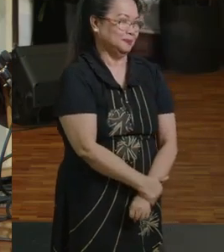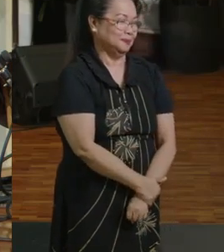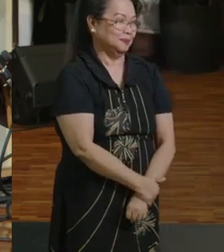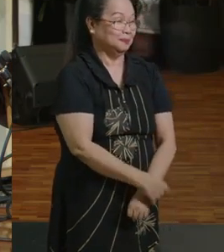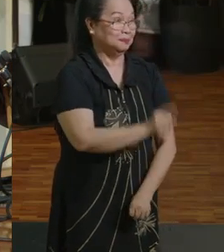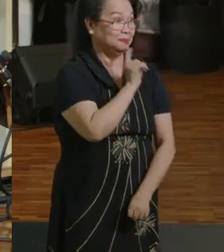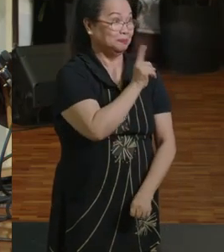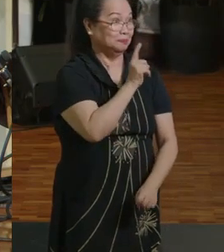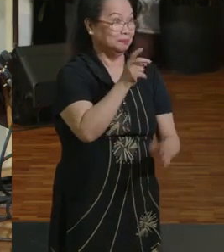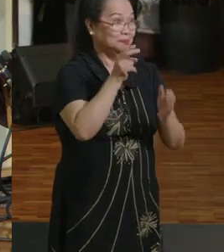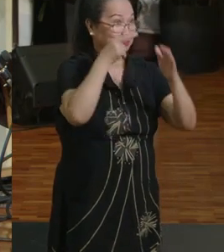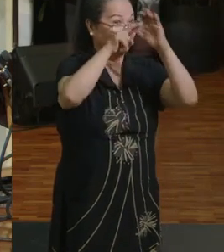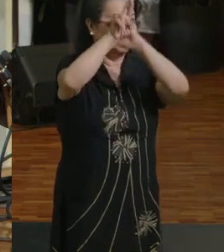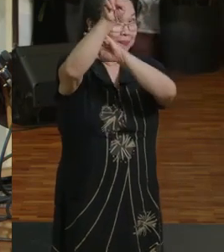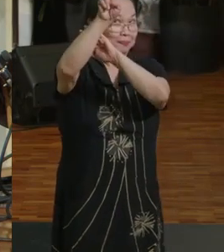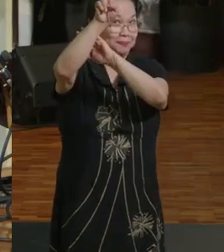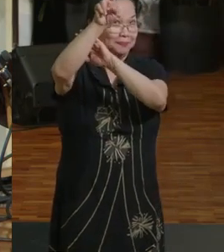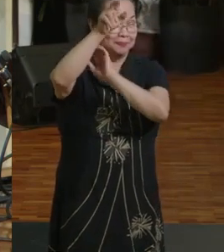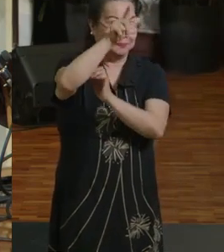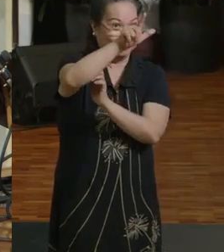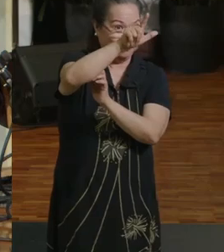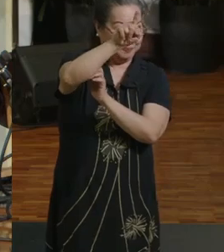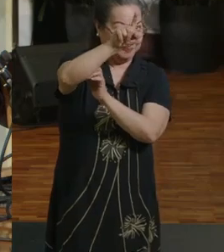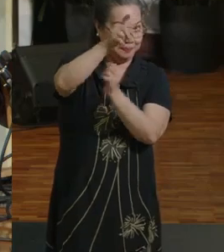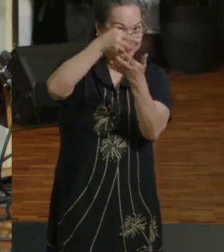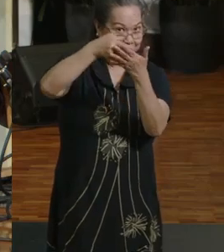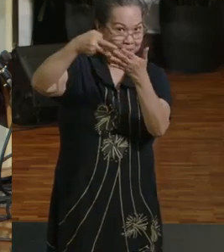Actually, sa Revelation 21:14,